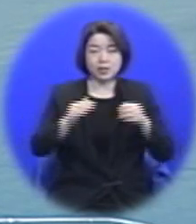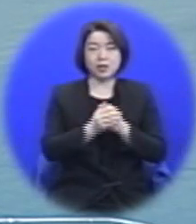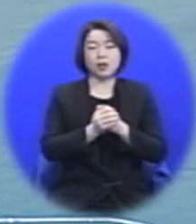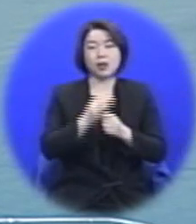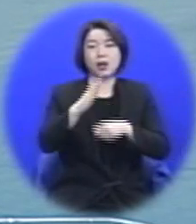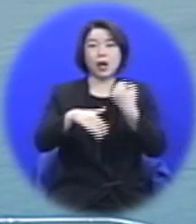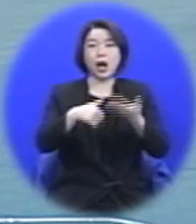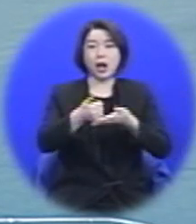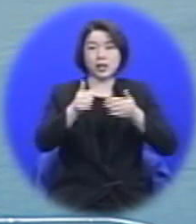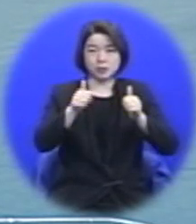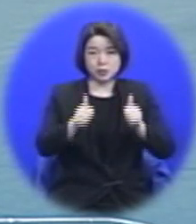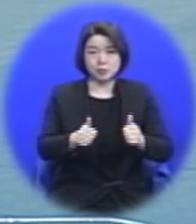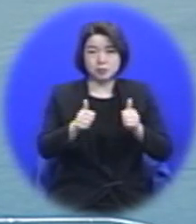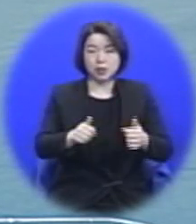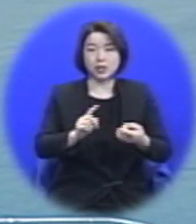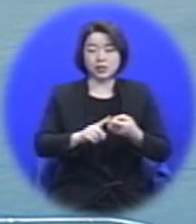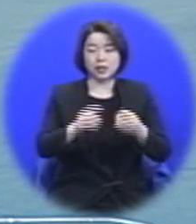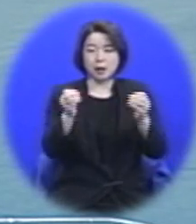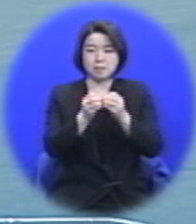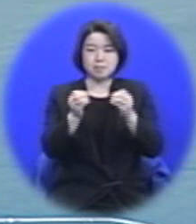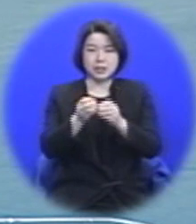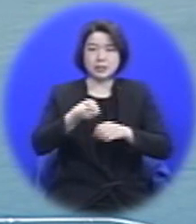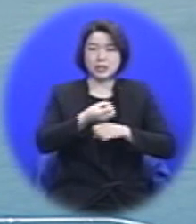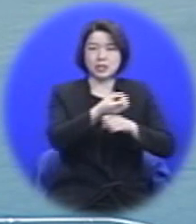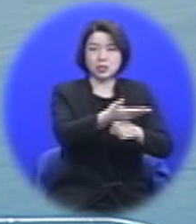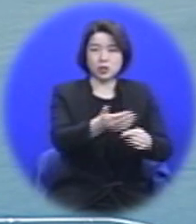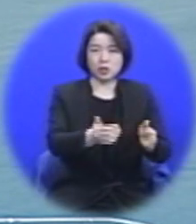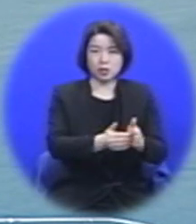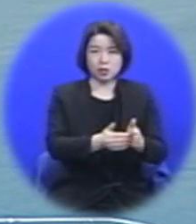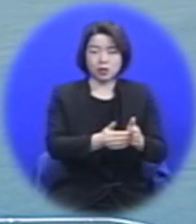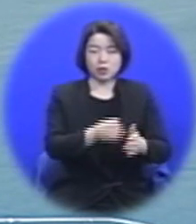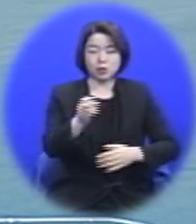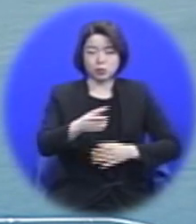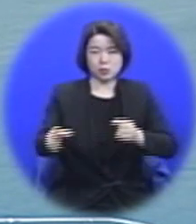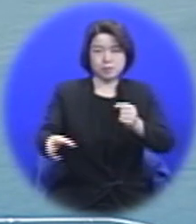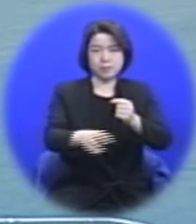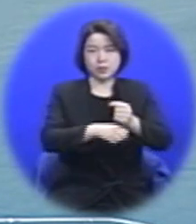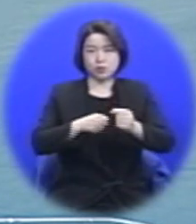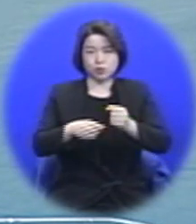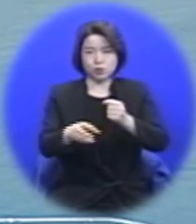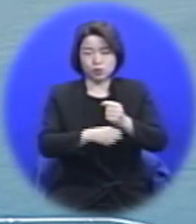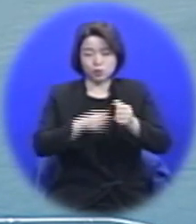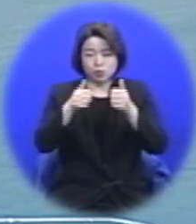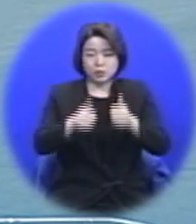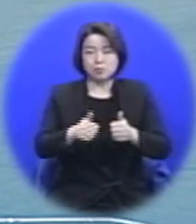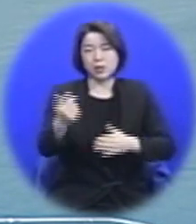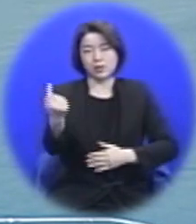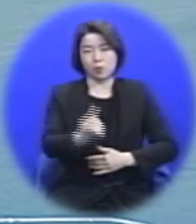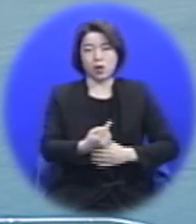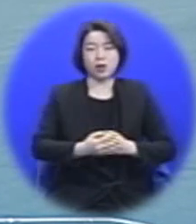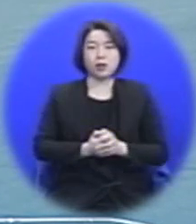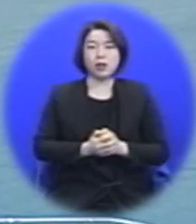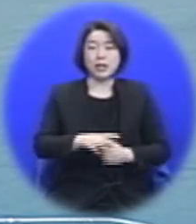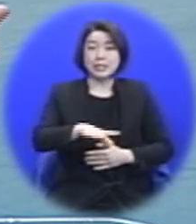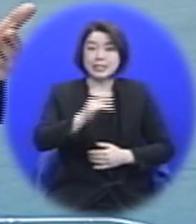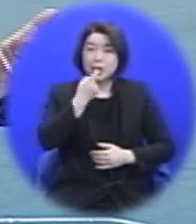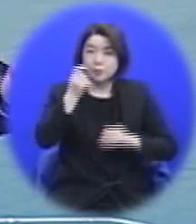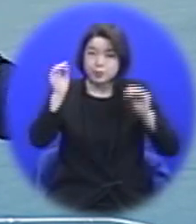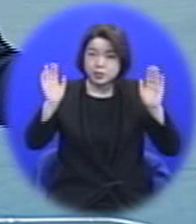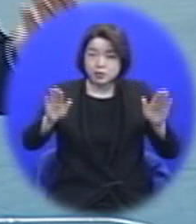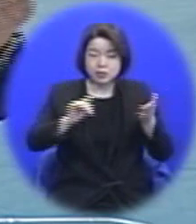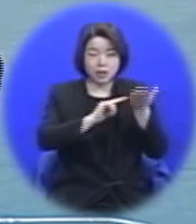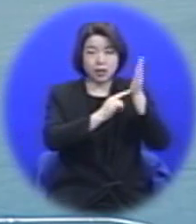하나님의 심판에 대한 메시지를 전합니다. 그리고 추수 심판이 이제 임하게 됩니다. 처음에 천사가